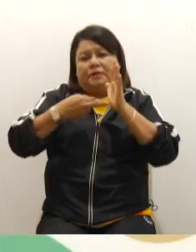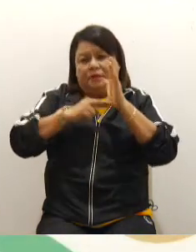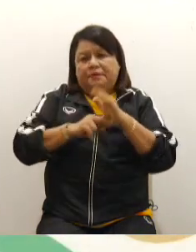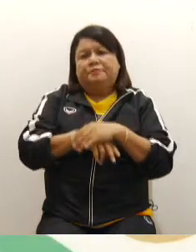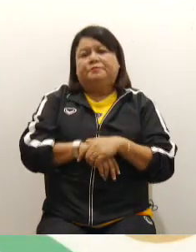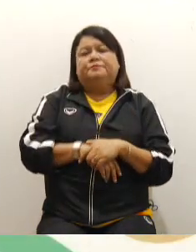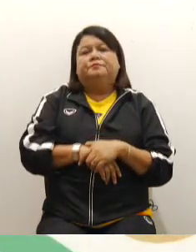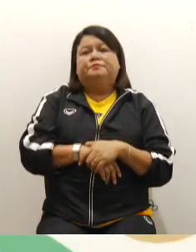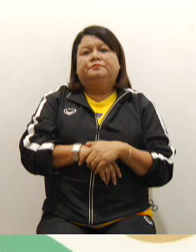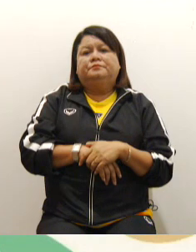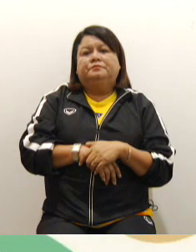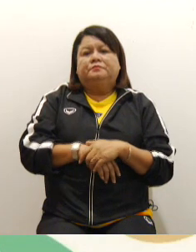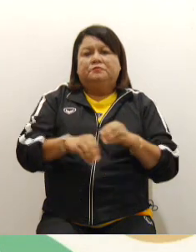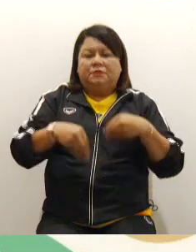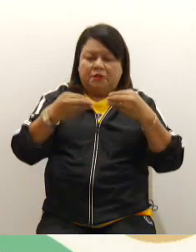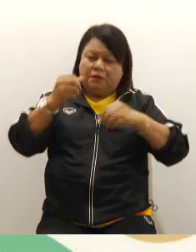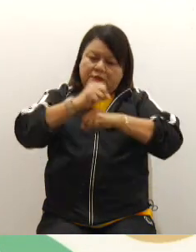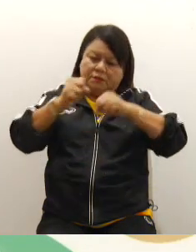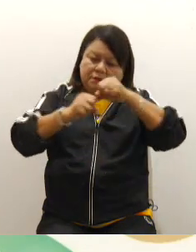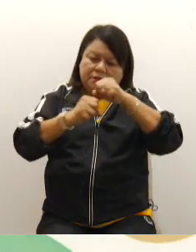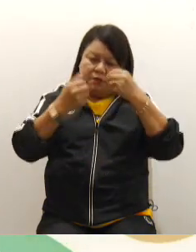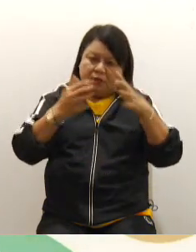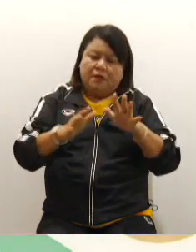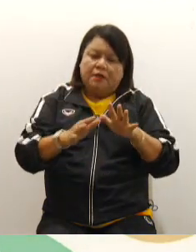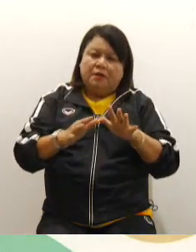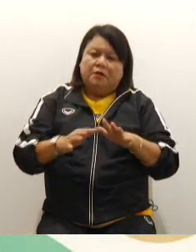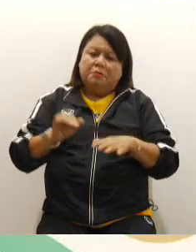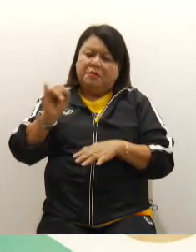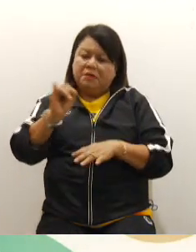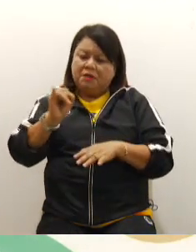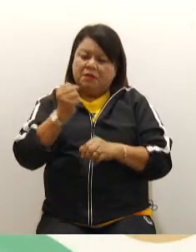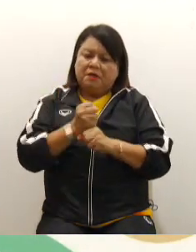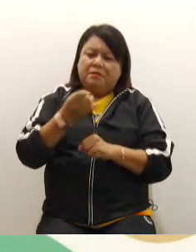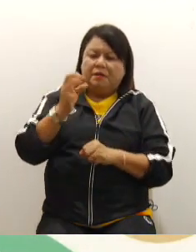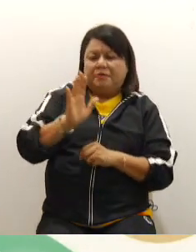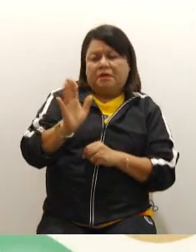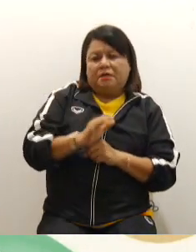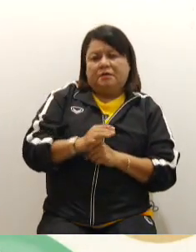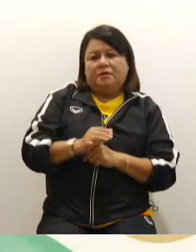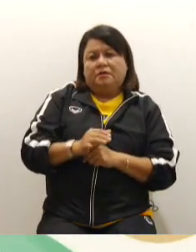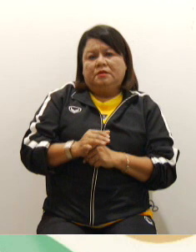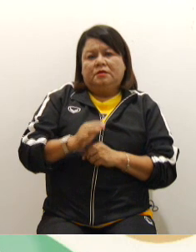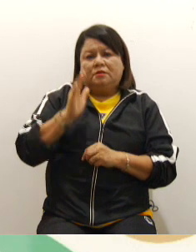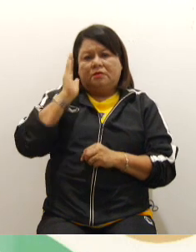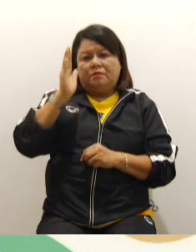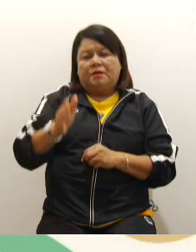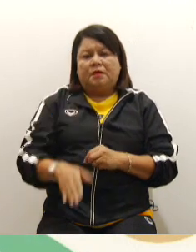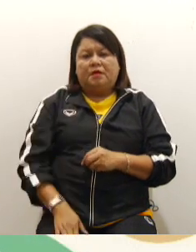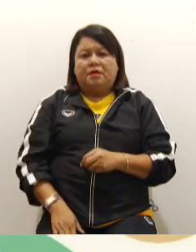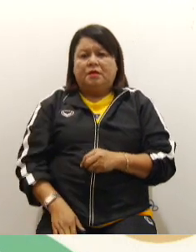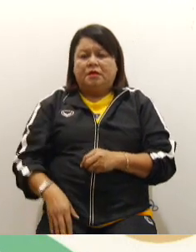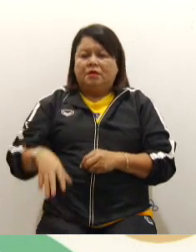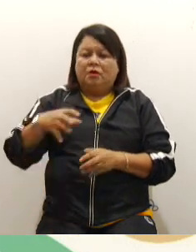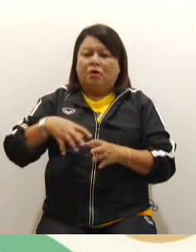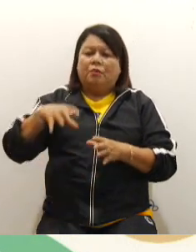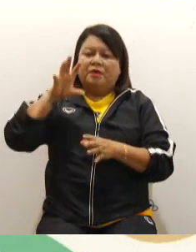ความว่าถ้าได้ตึกมาแล้วนะคะแล้วมันไม่ดีแล้วเราจะทำอะไรไม่ได้ไม่ใช่นะคะอันต่อไปก็คือต้องติดตั้งดีด้วย